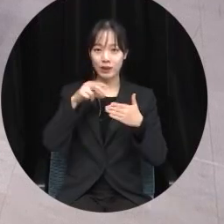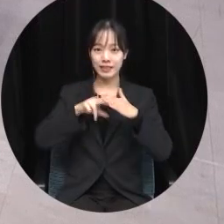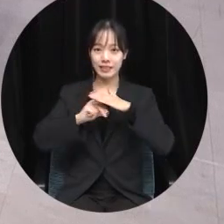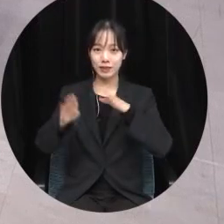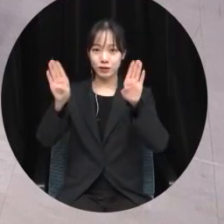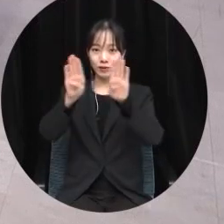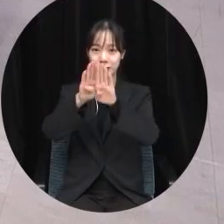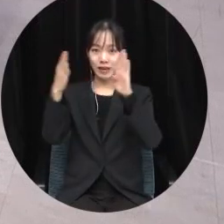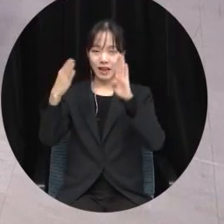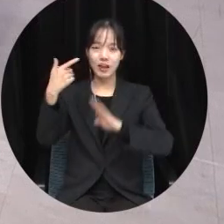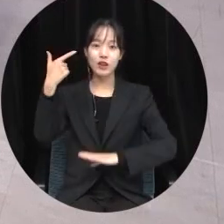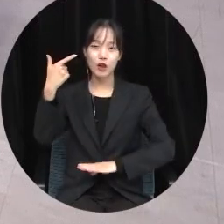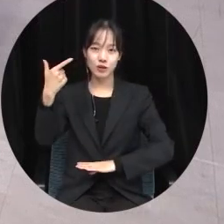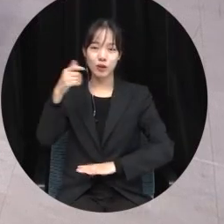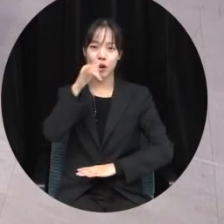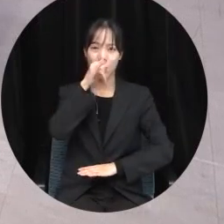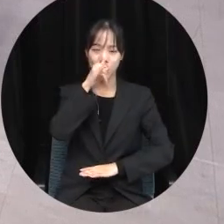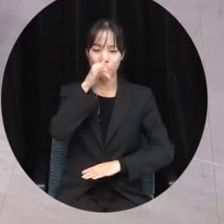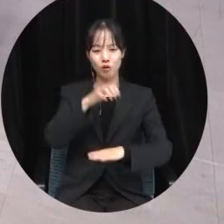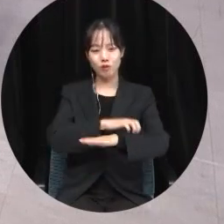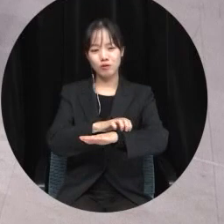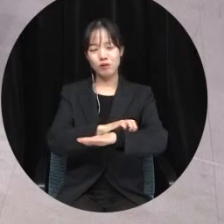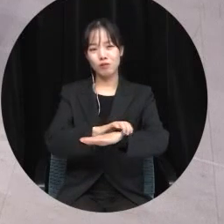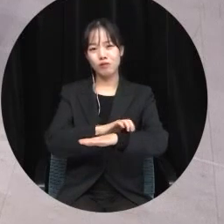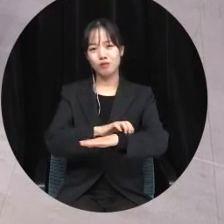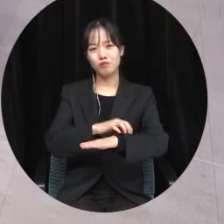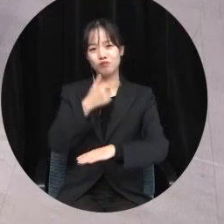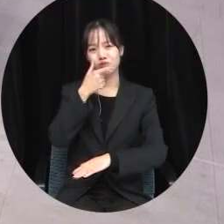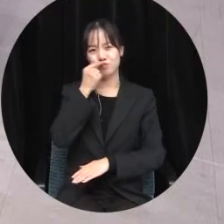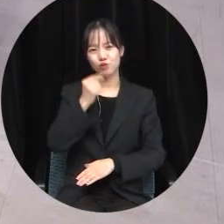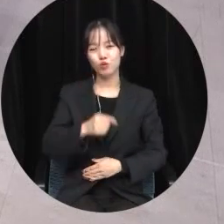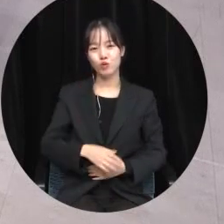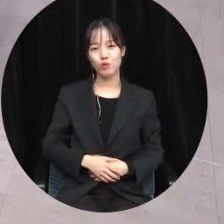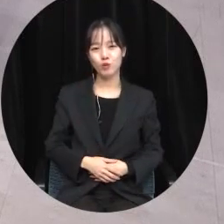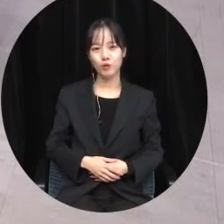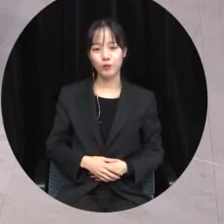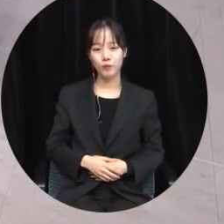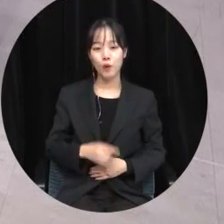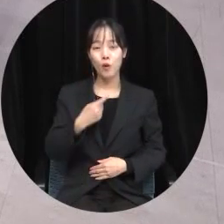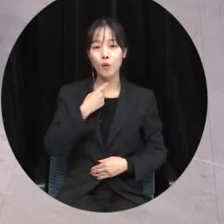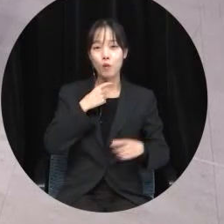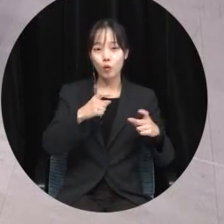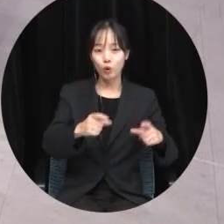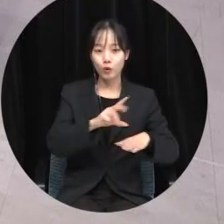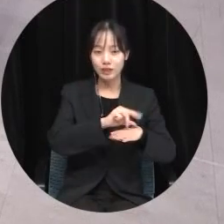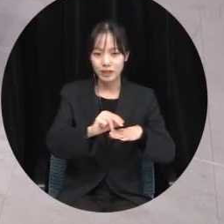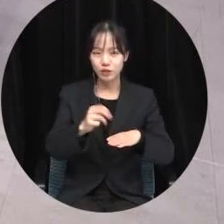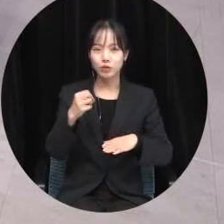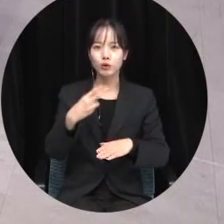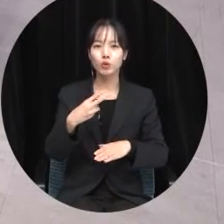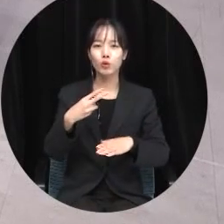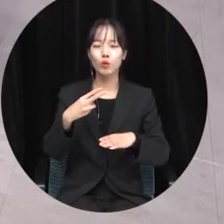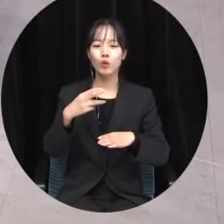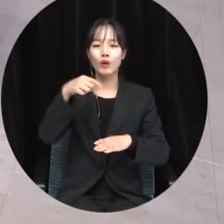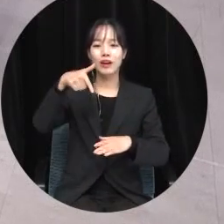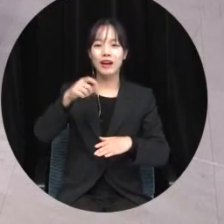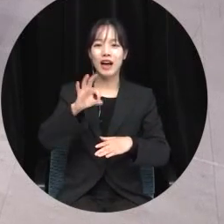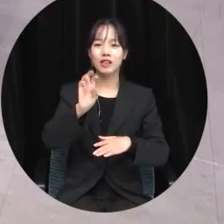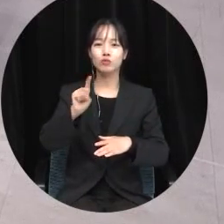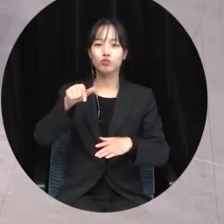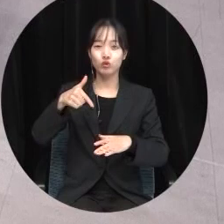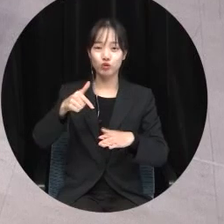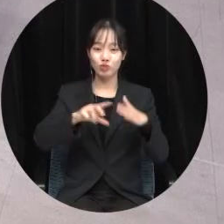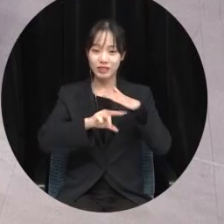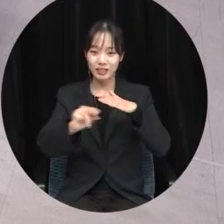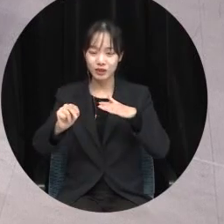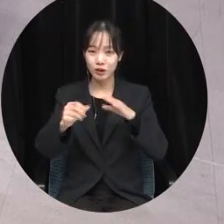불편이 큰 지역입니다. 목동선과 강북 횡단선이 추진되고 있지만 경제성 부족 등을 이유로